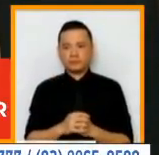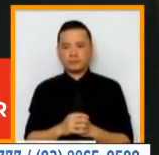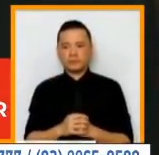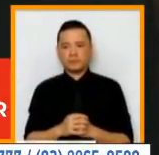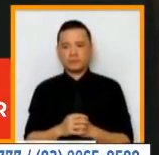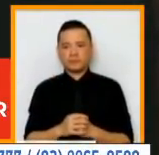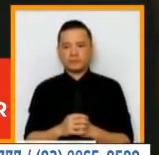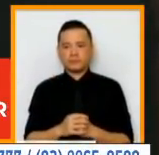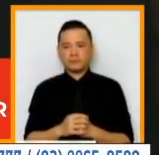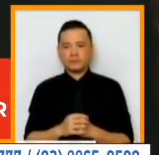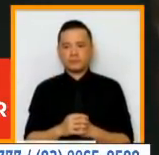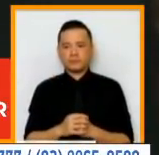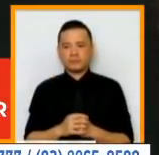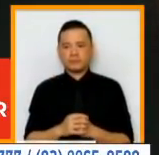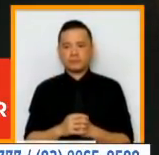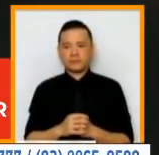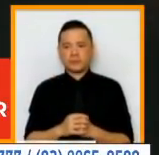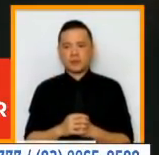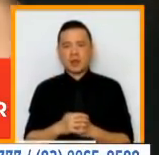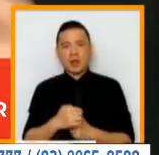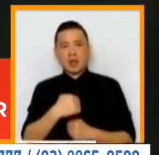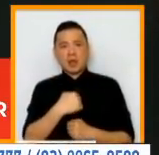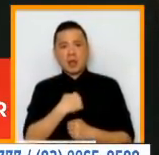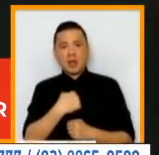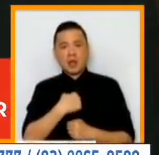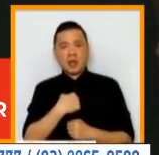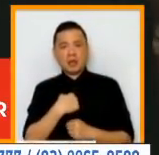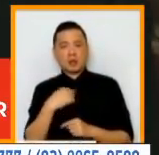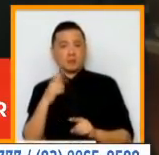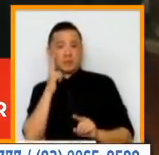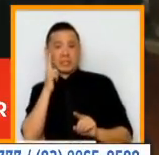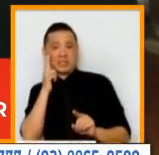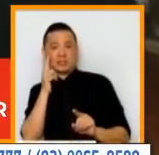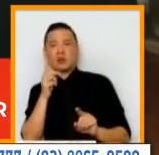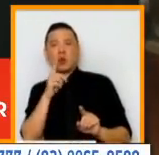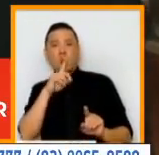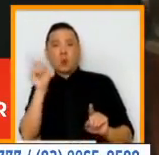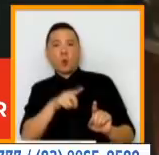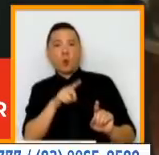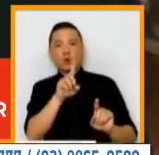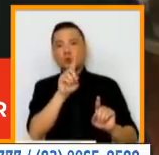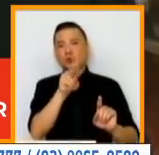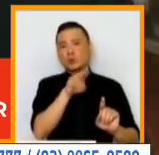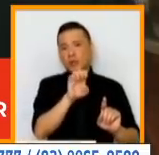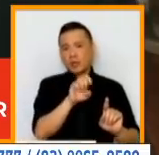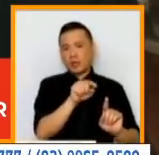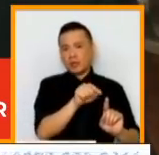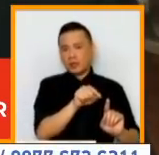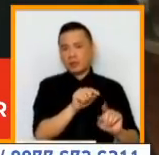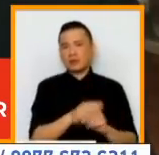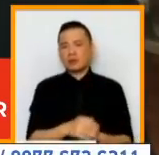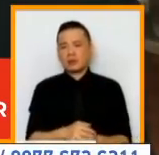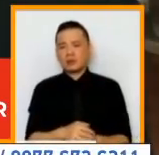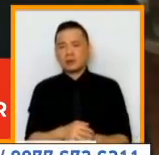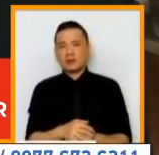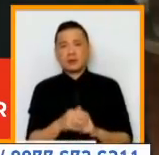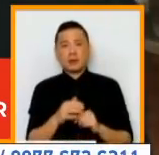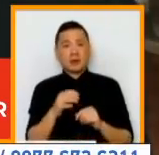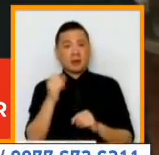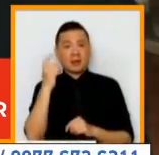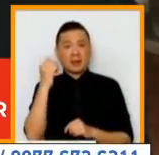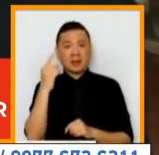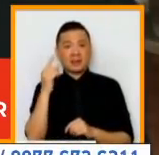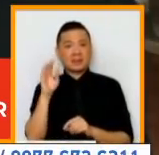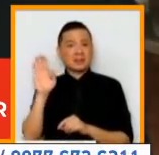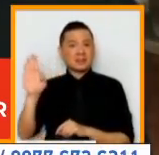he said, I ordered Duque. At yan po ay nasa kapangyarihan ni Presidente. But it didn't mean